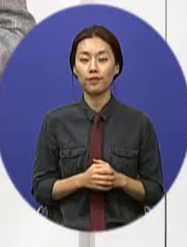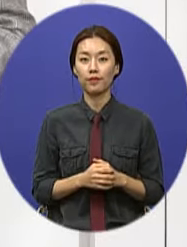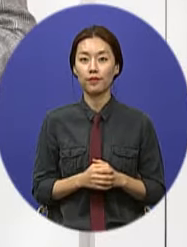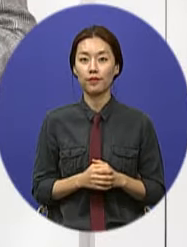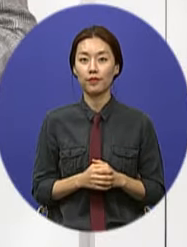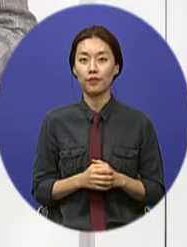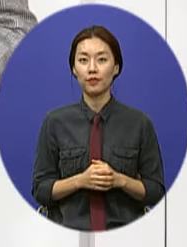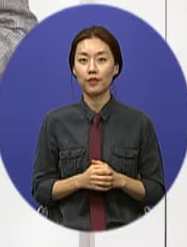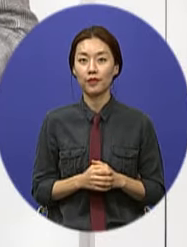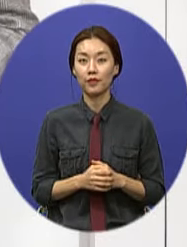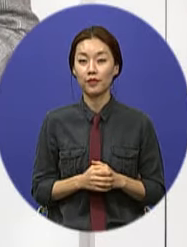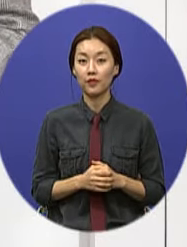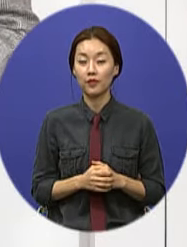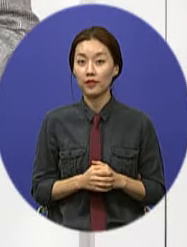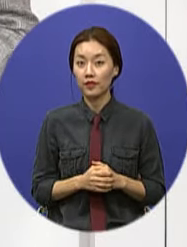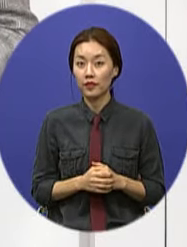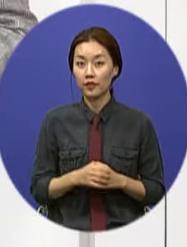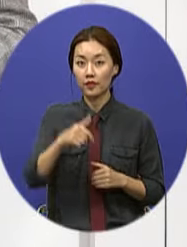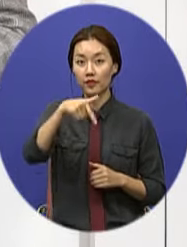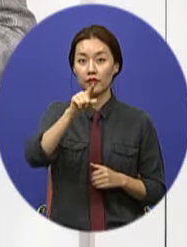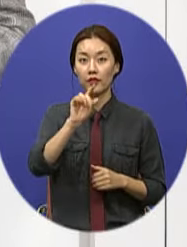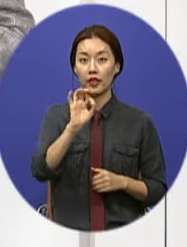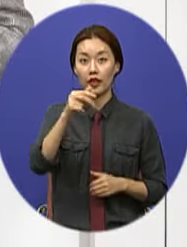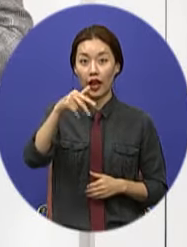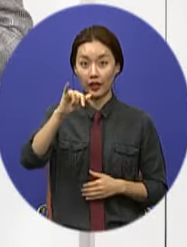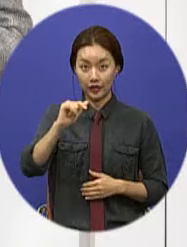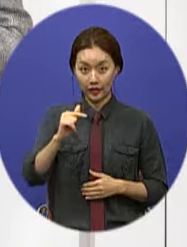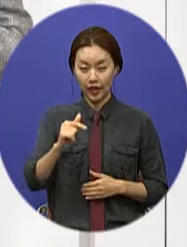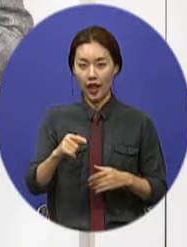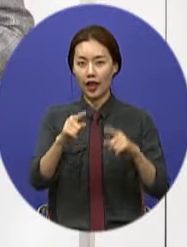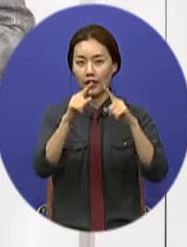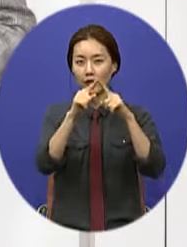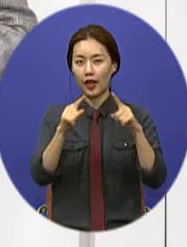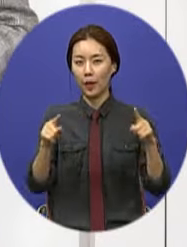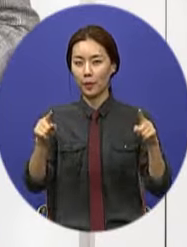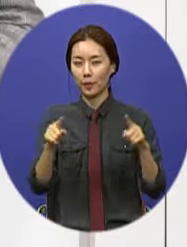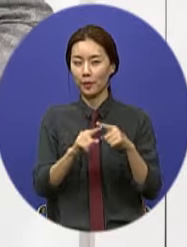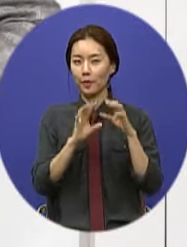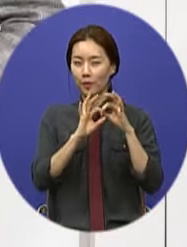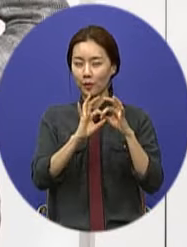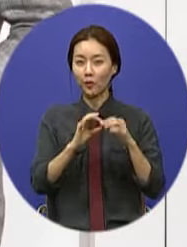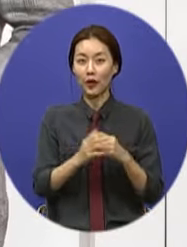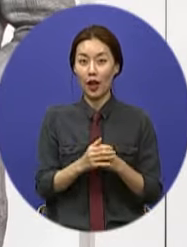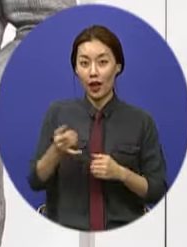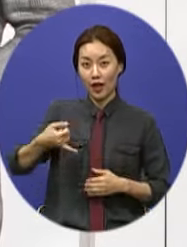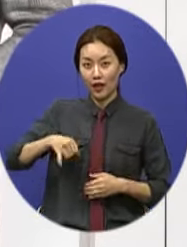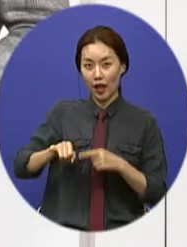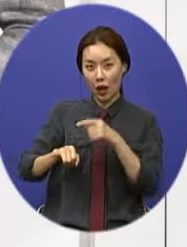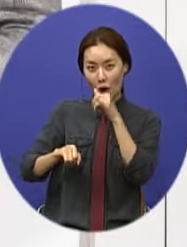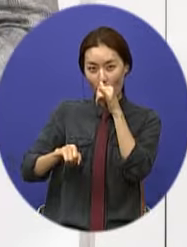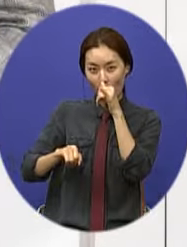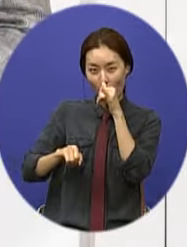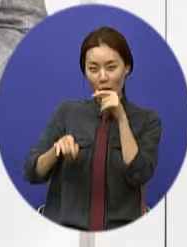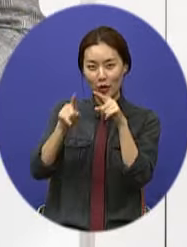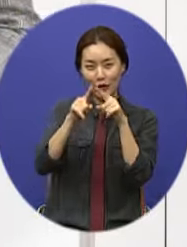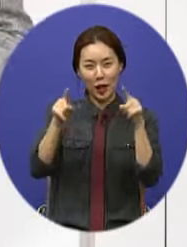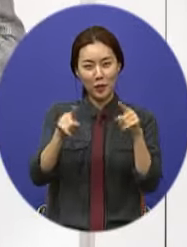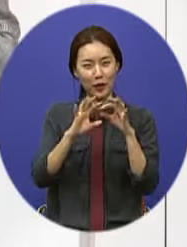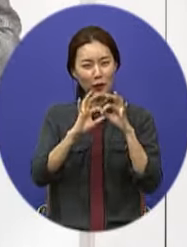저, 강진 씨의 그 삼각관계예요. 삼각관계. 삼각관계. 따님이 예. 옆에 있는데 삼각관계